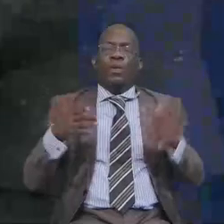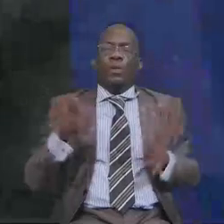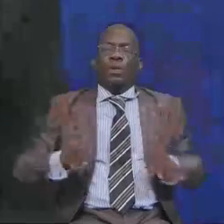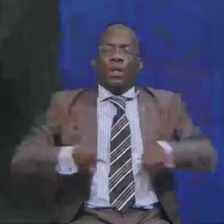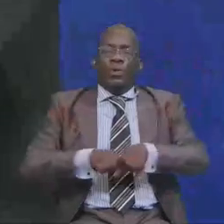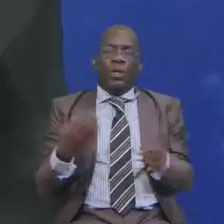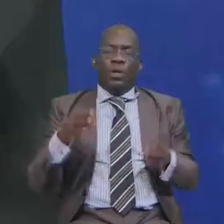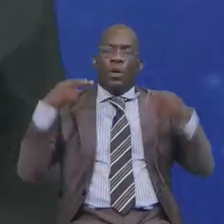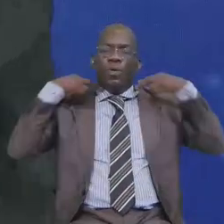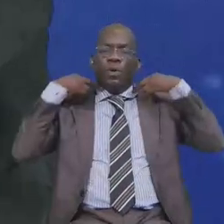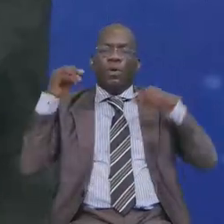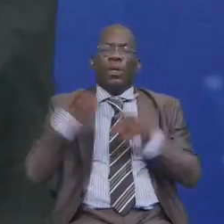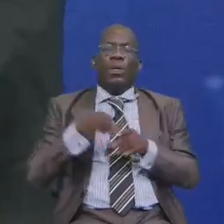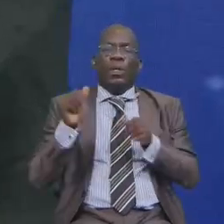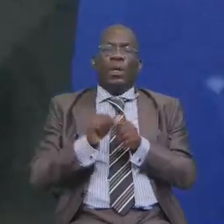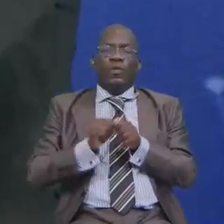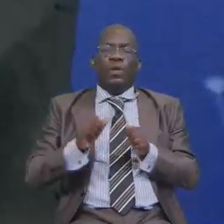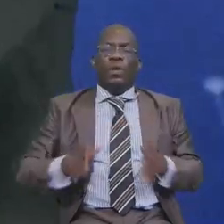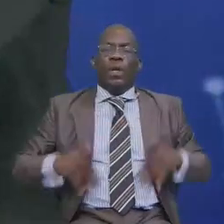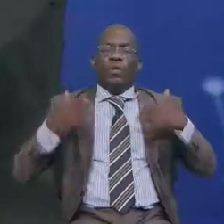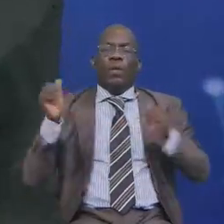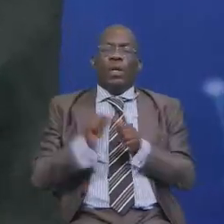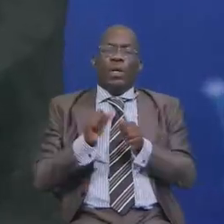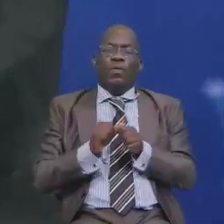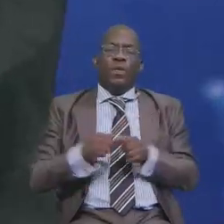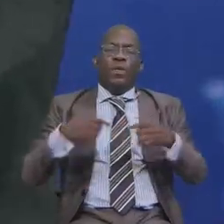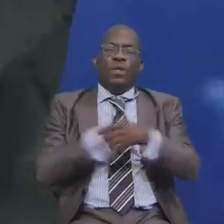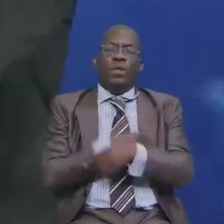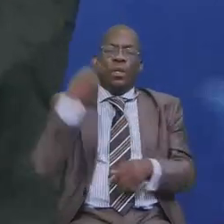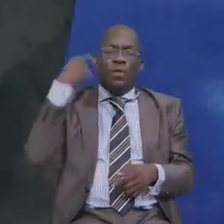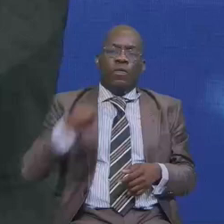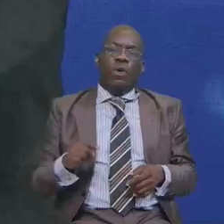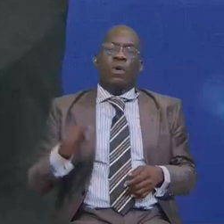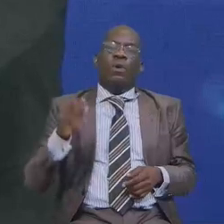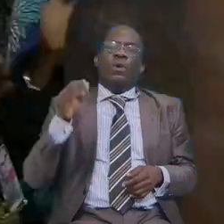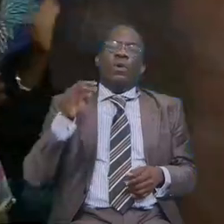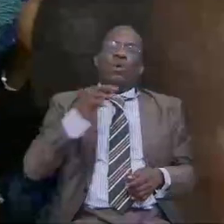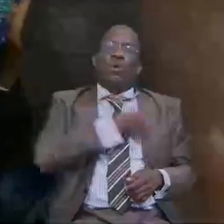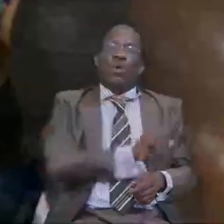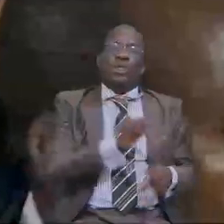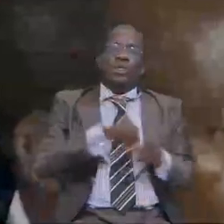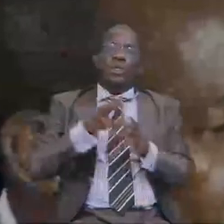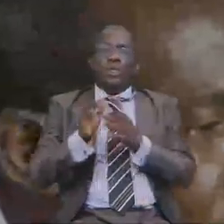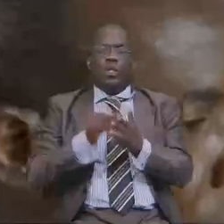Que les jougs de chaque vie soient brisés pour le ministère au nom de Jésus.